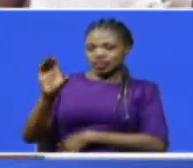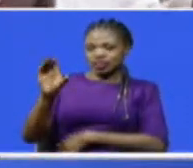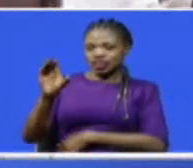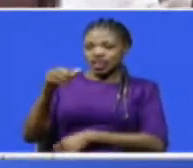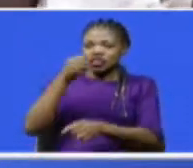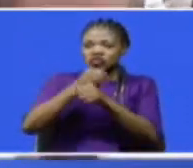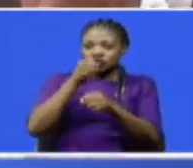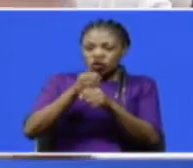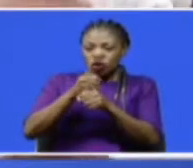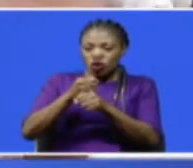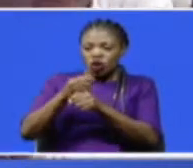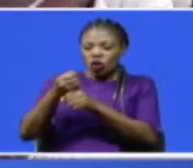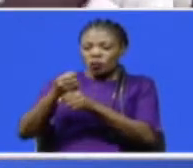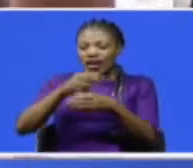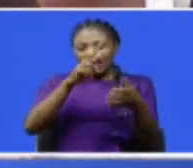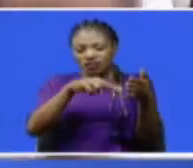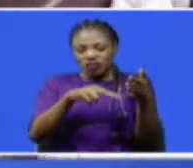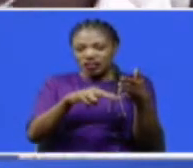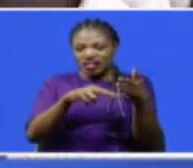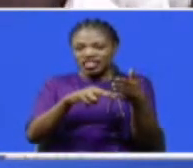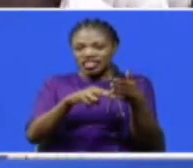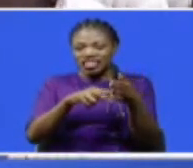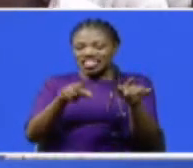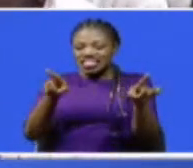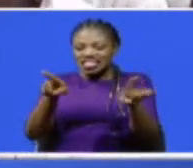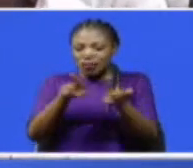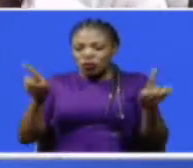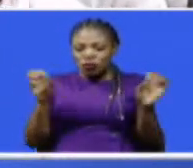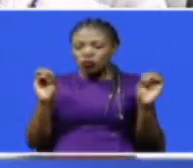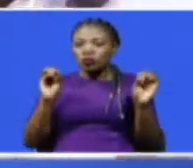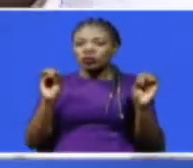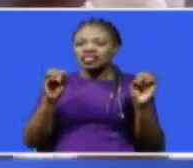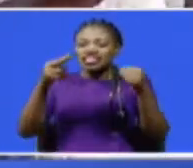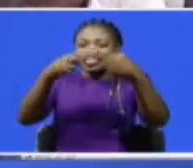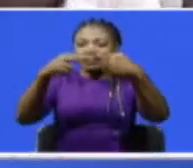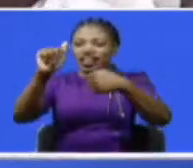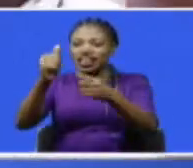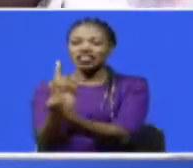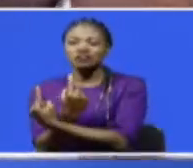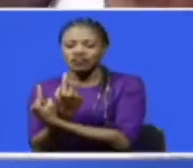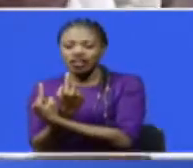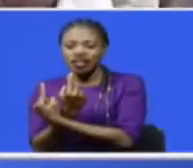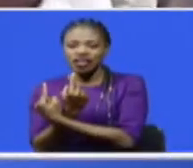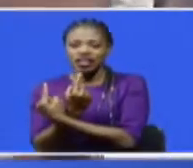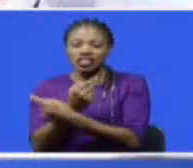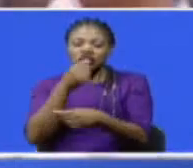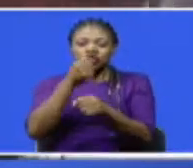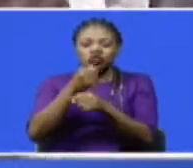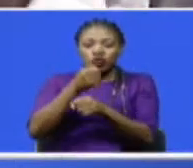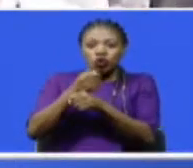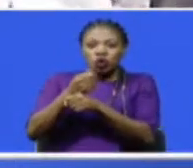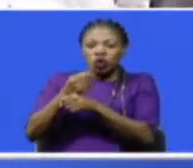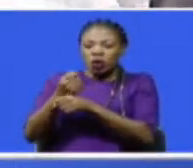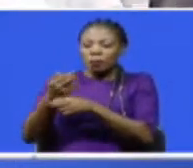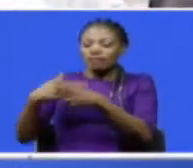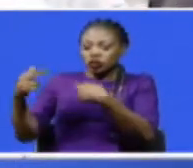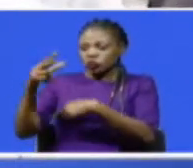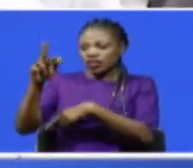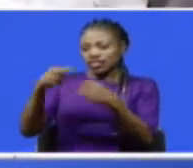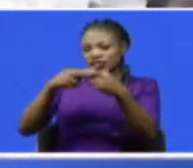Job evaluation and the 7A are not sisters. Job evaluation and the 7A are not brothers.